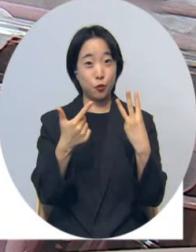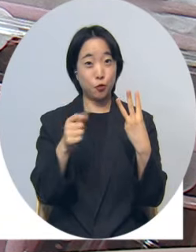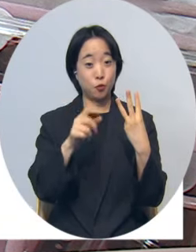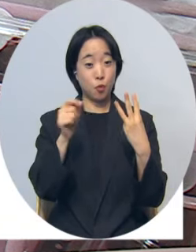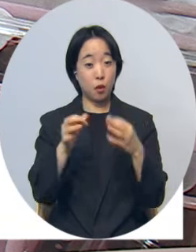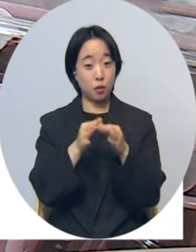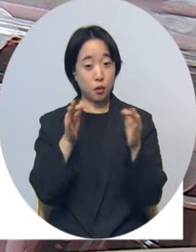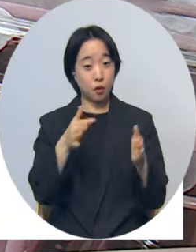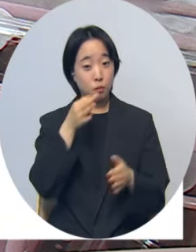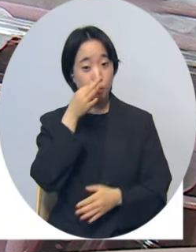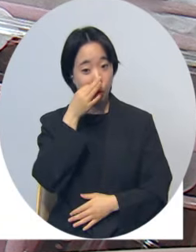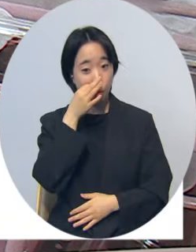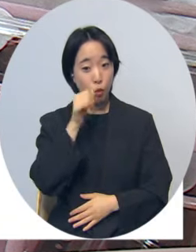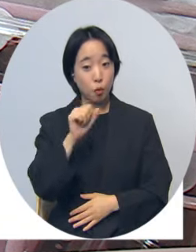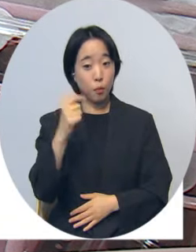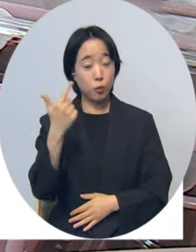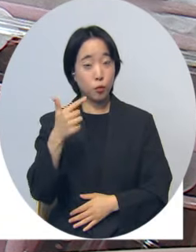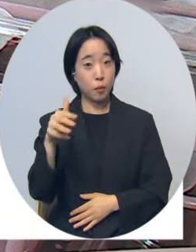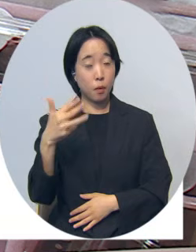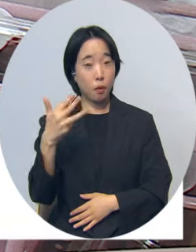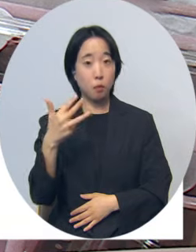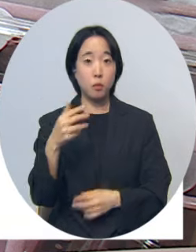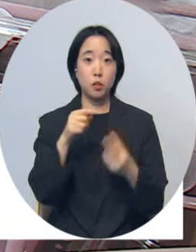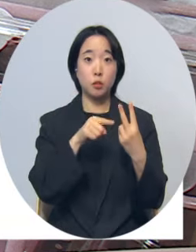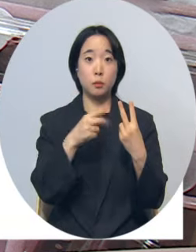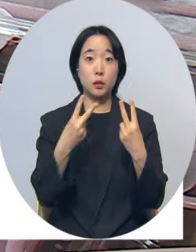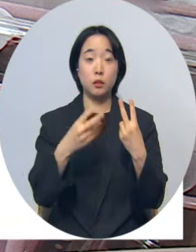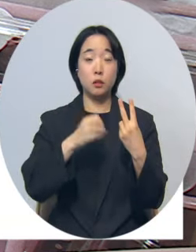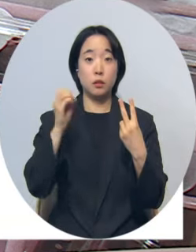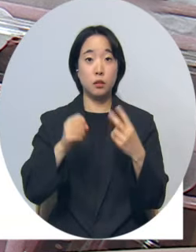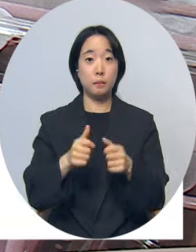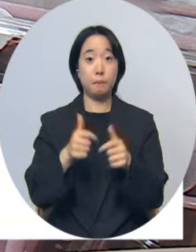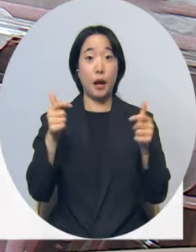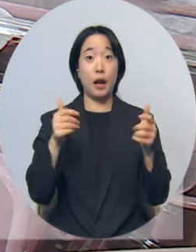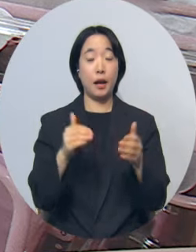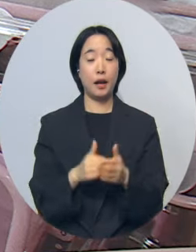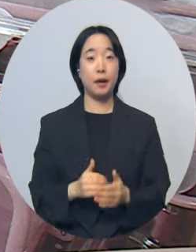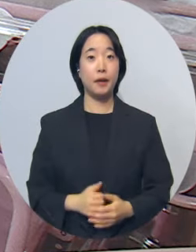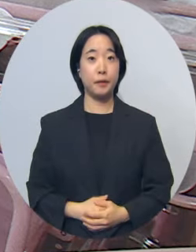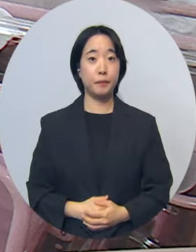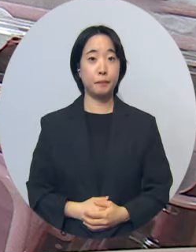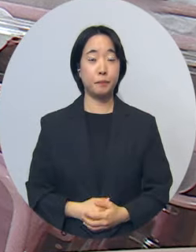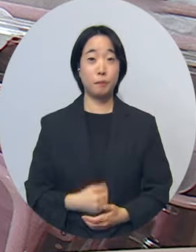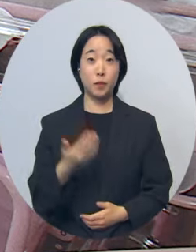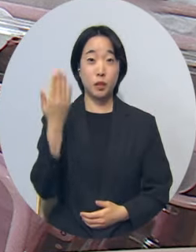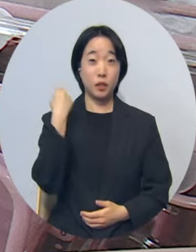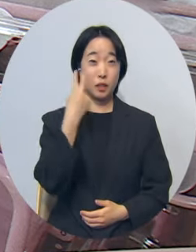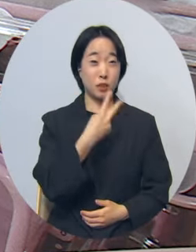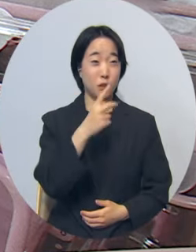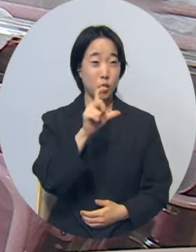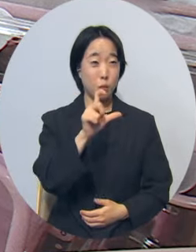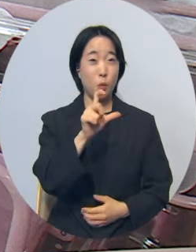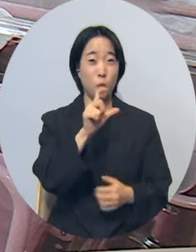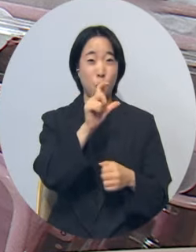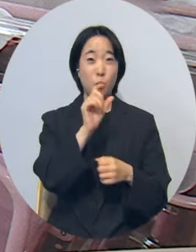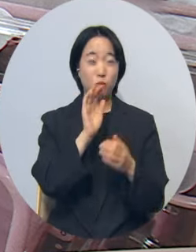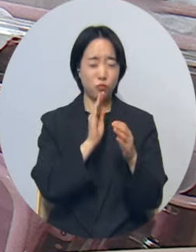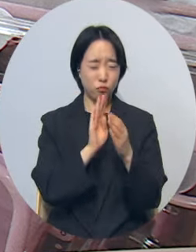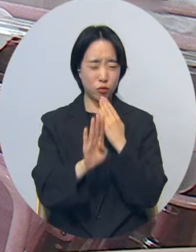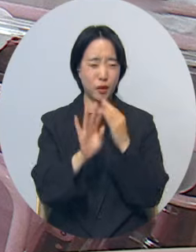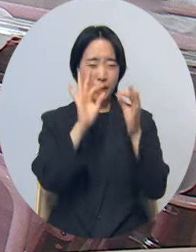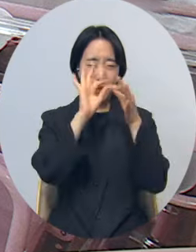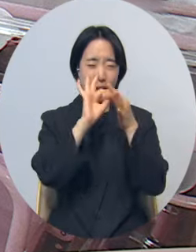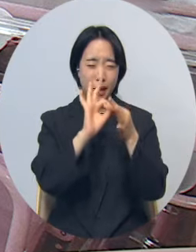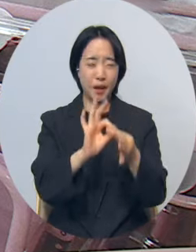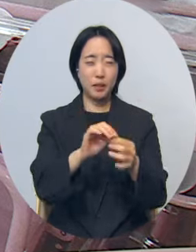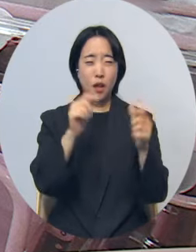56,838명으로 작년 2분기보다 1.2% 늘었습니다. 이는 지난 2015년 4분기 이후 34개